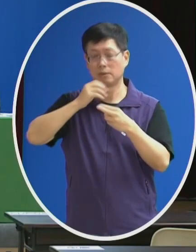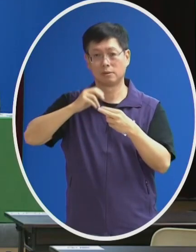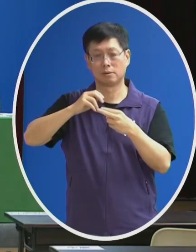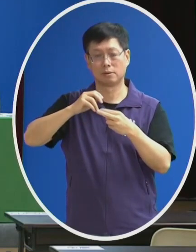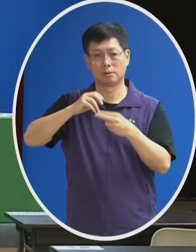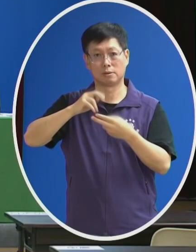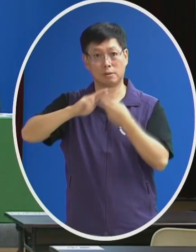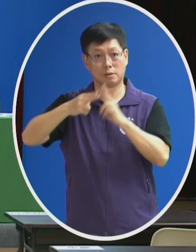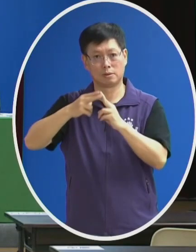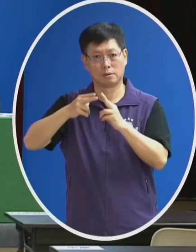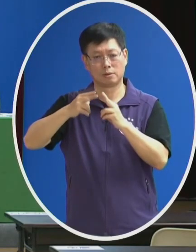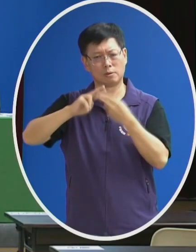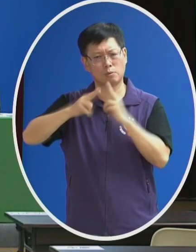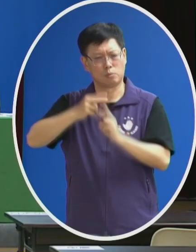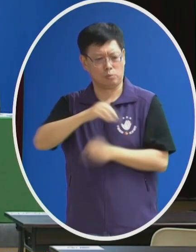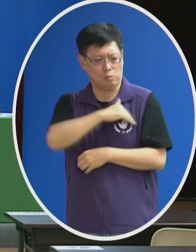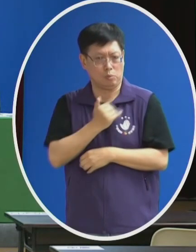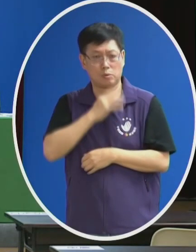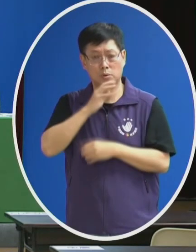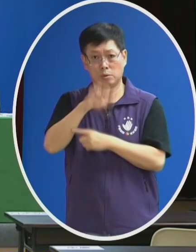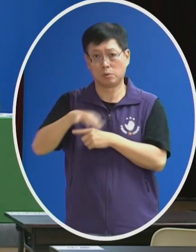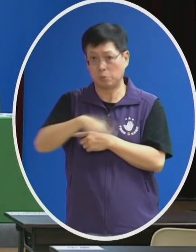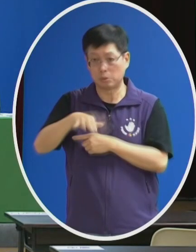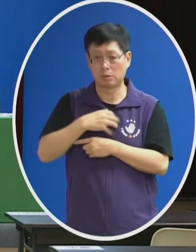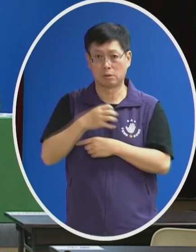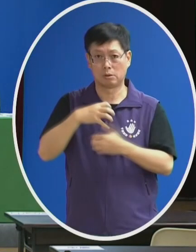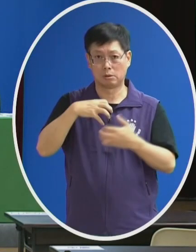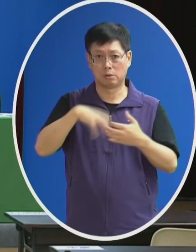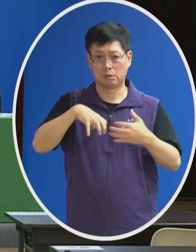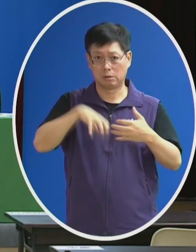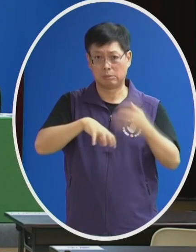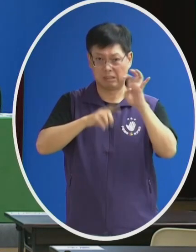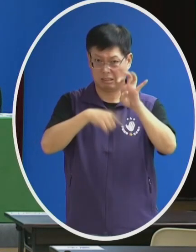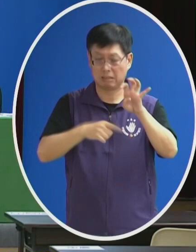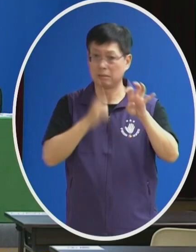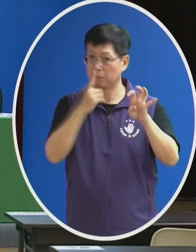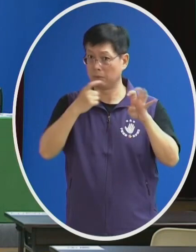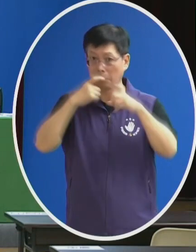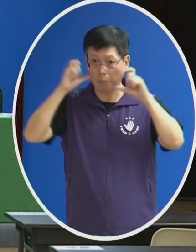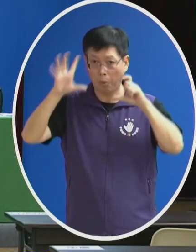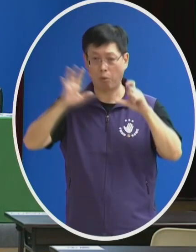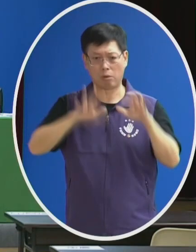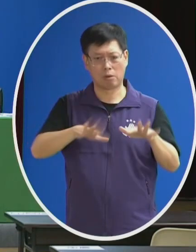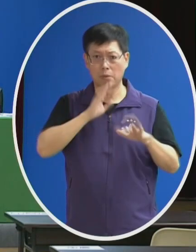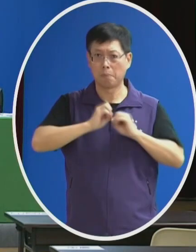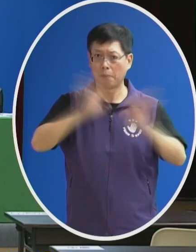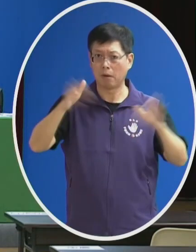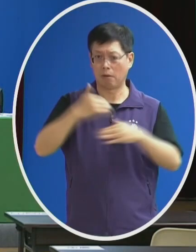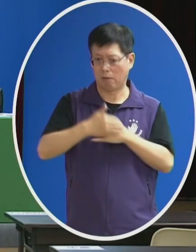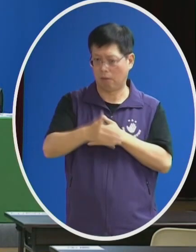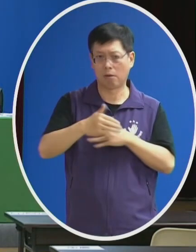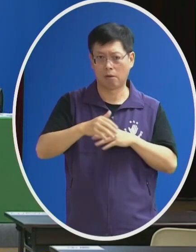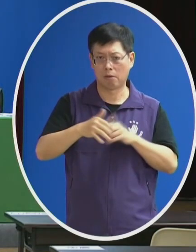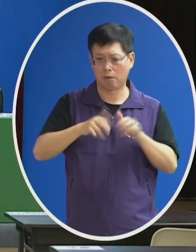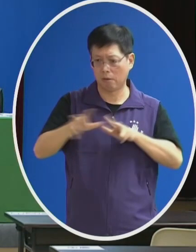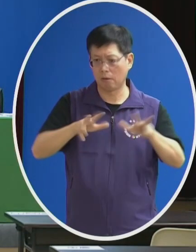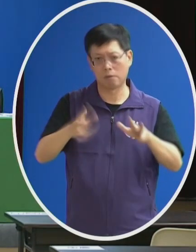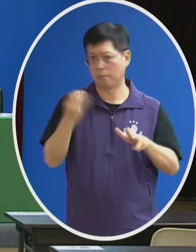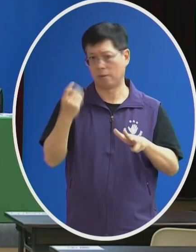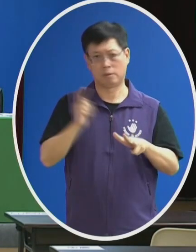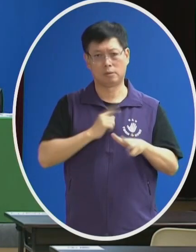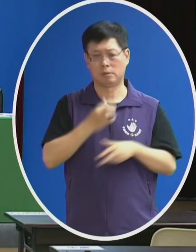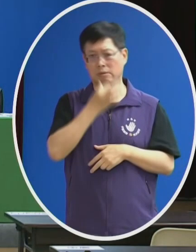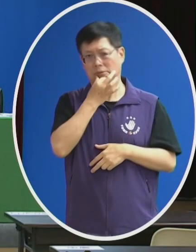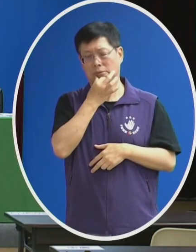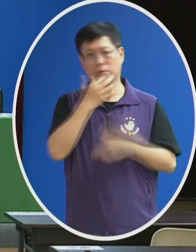武陵农场，然后四十人只有一个人戴口罩，然后有很多人都确诊，但是指挥中心这边没有公布这个足迹跟疫调，他们有点恐慌，因